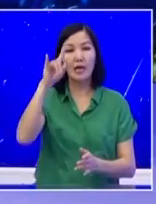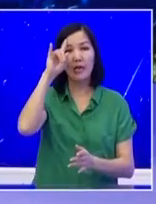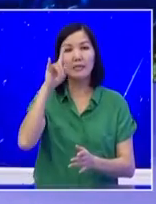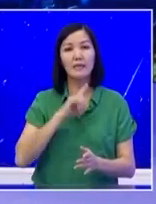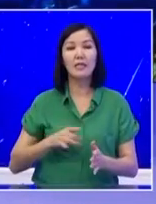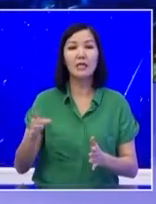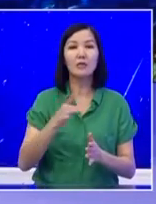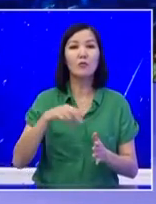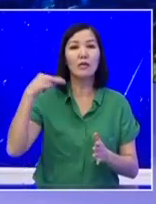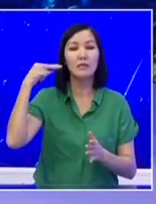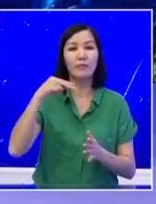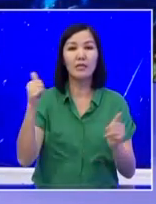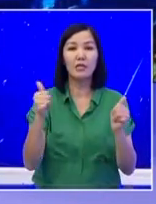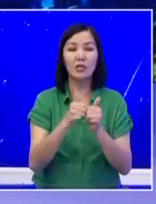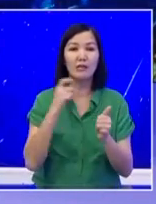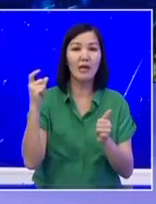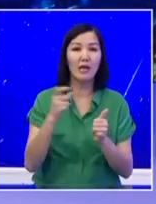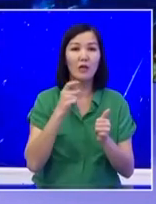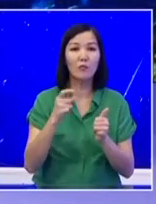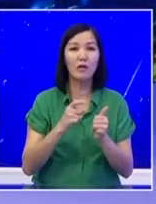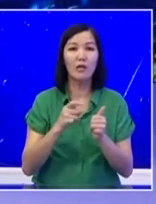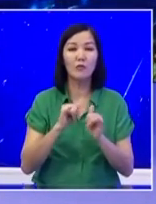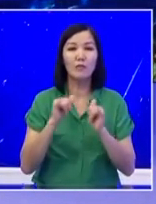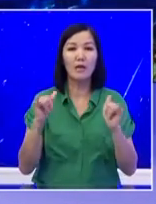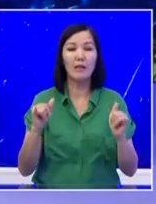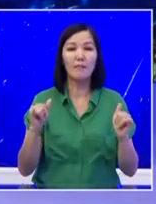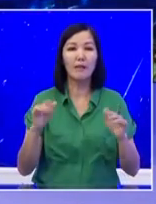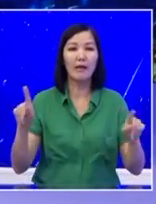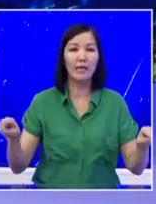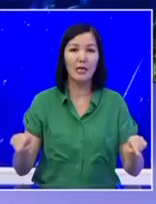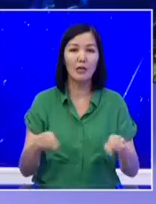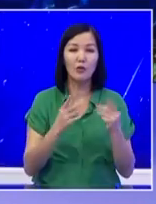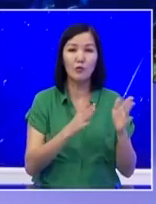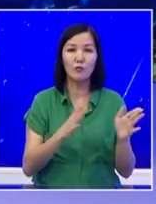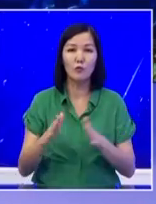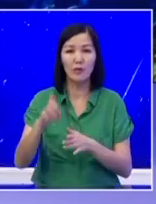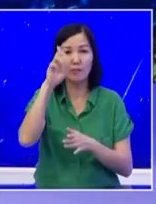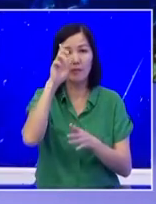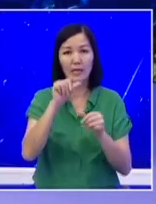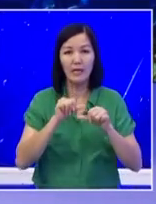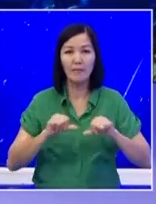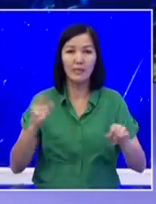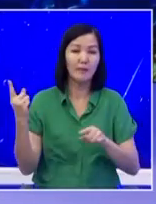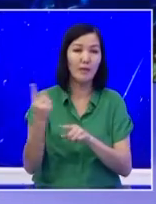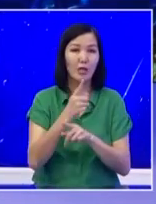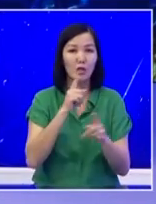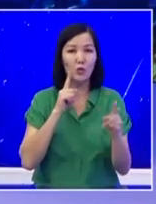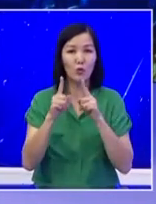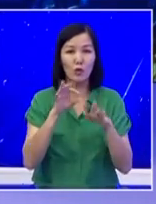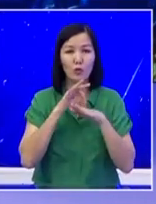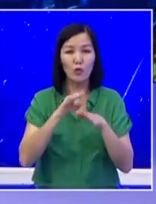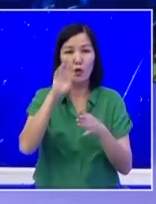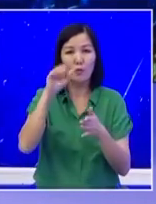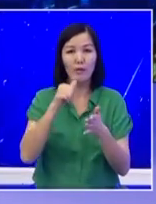Қазақстан Республикасының президенті жанындағы экономикалық өсімді қалпына келтіру жөніндегі мемлекеттік комиссияның алғашқы отырысы